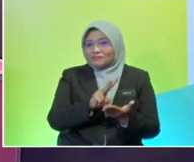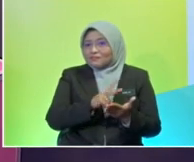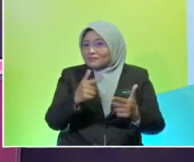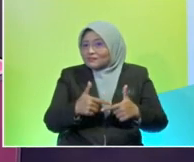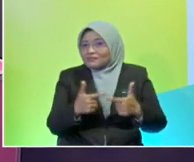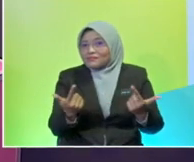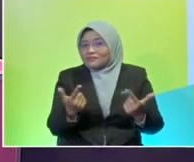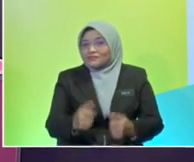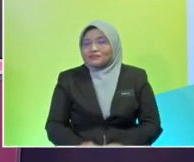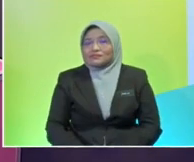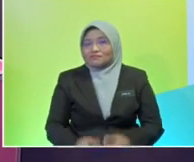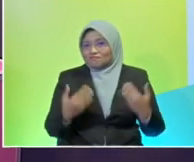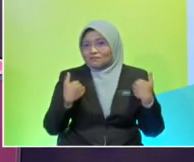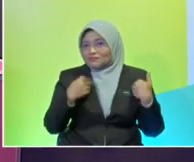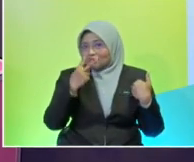bergoyang-goyang